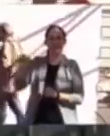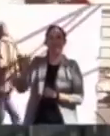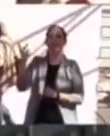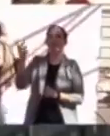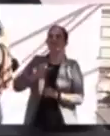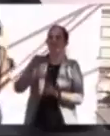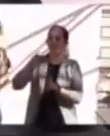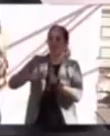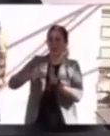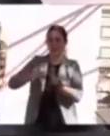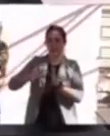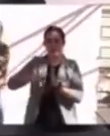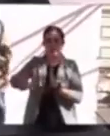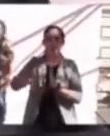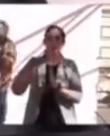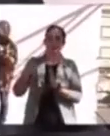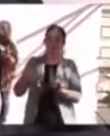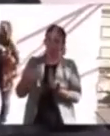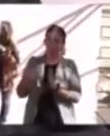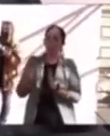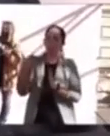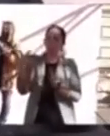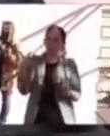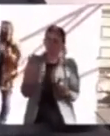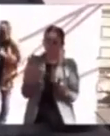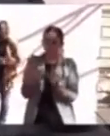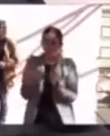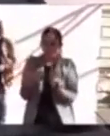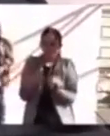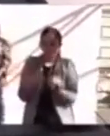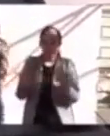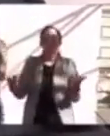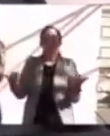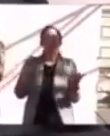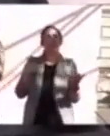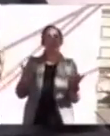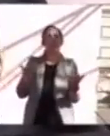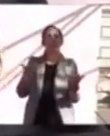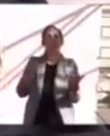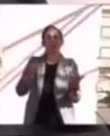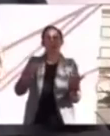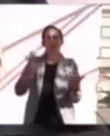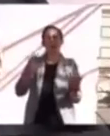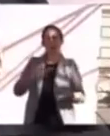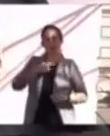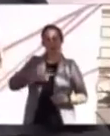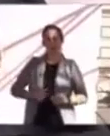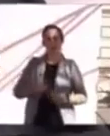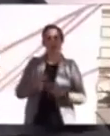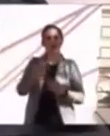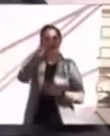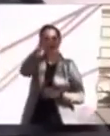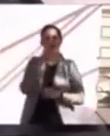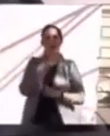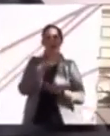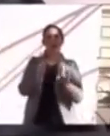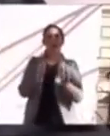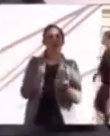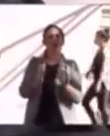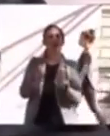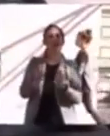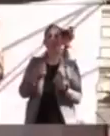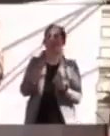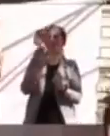oggi sono inseguiremo ecco io personalmente come giornalista voglio avere il piacere e l'onore